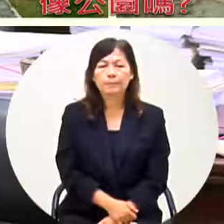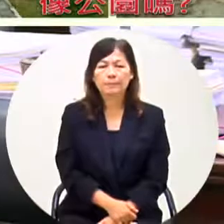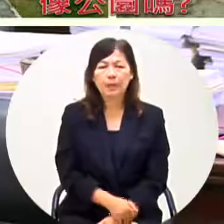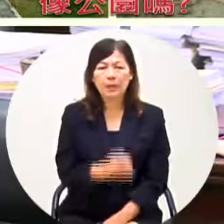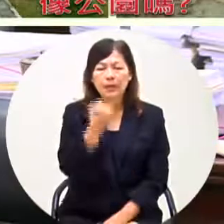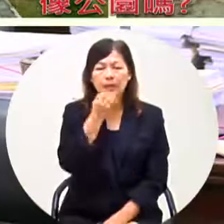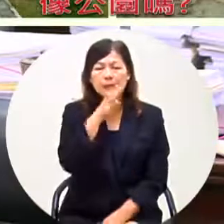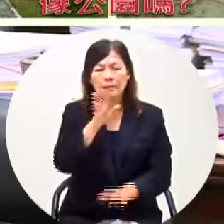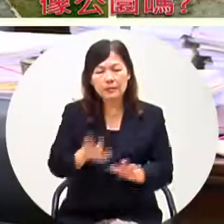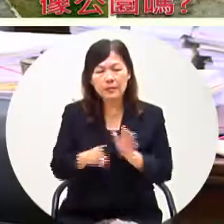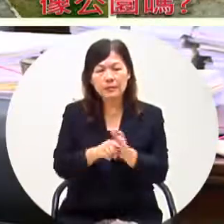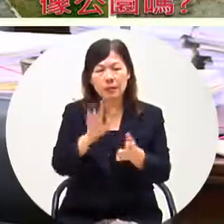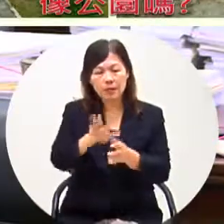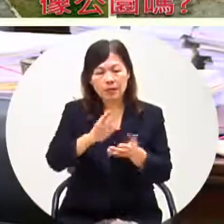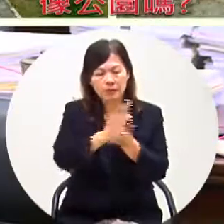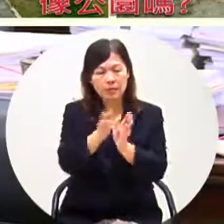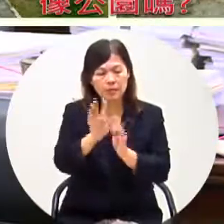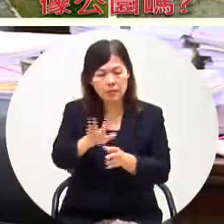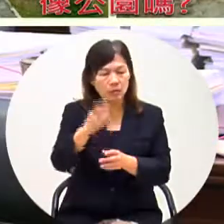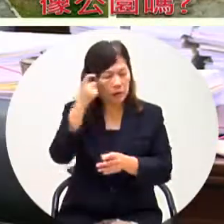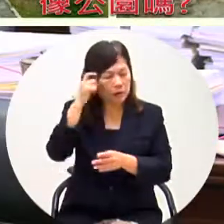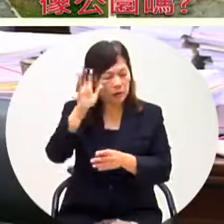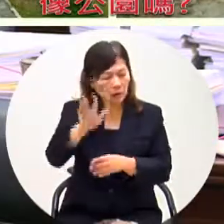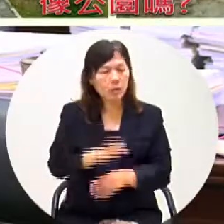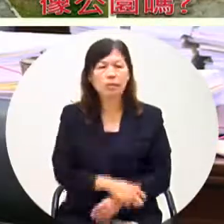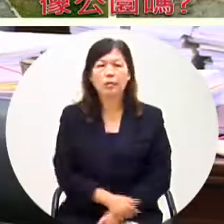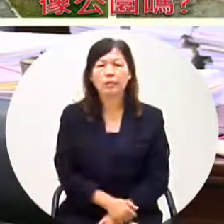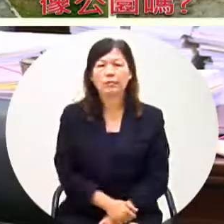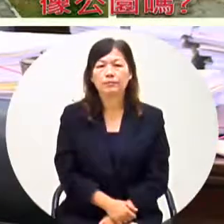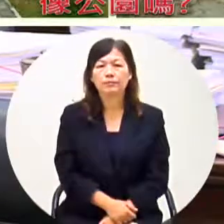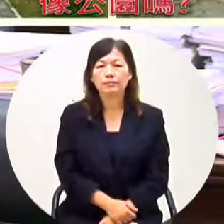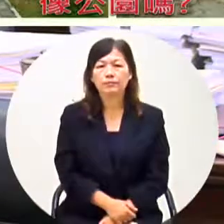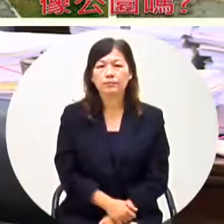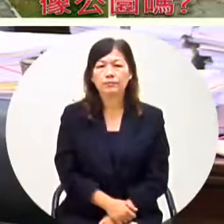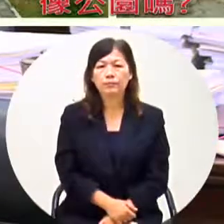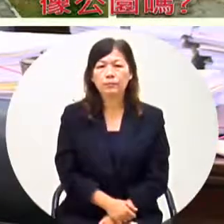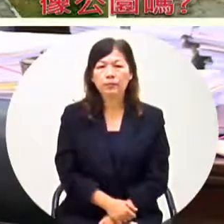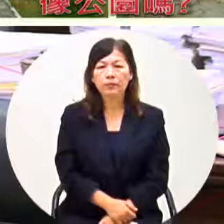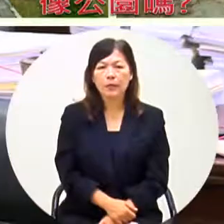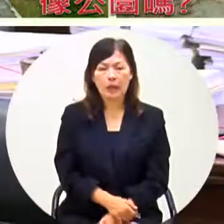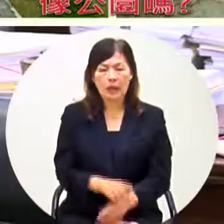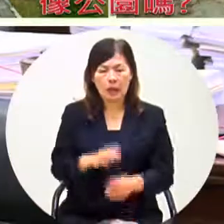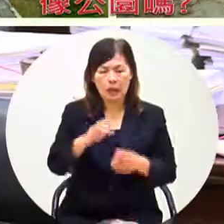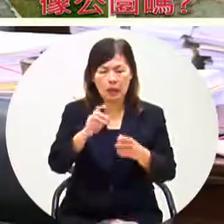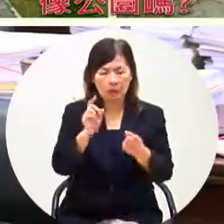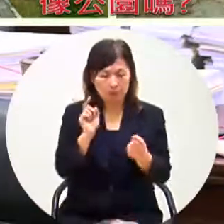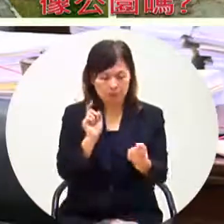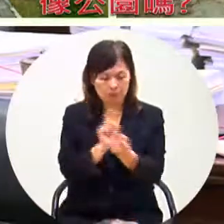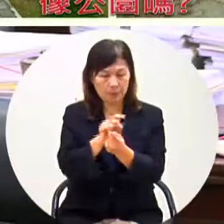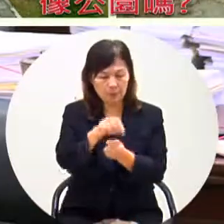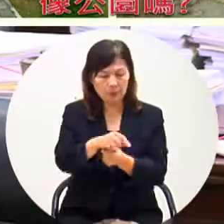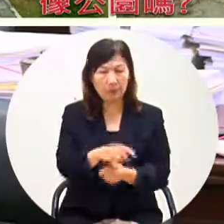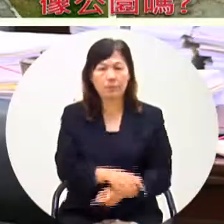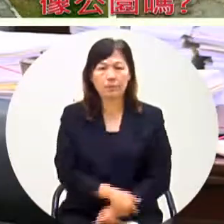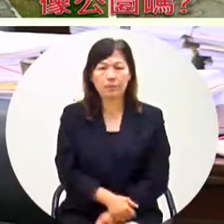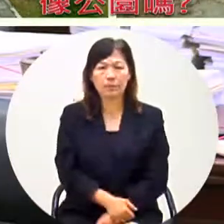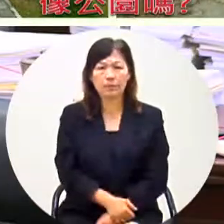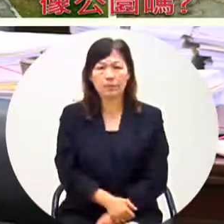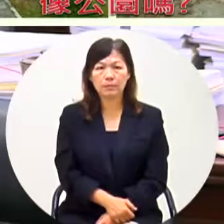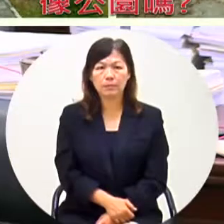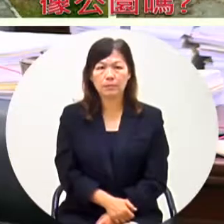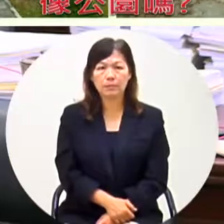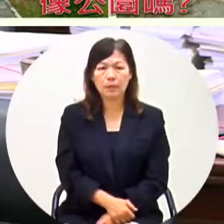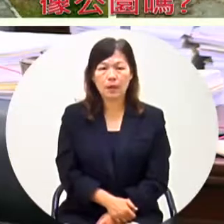了，他说，因为面临到我们，对不起，面临到我们的73断层